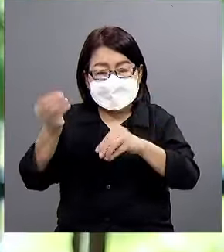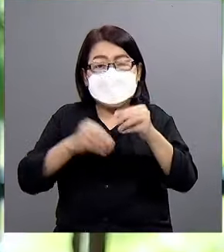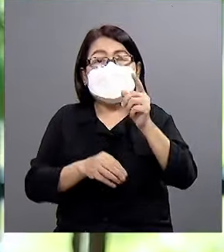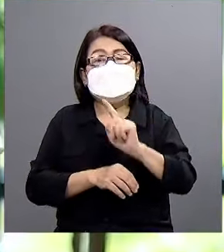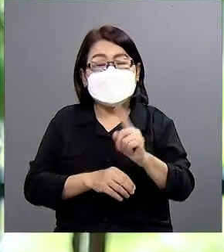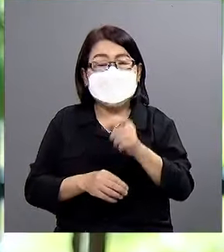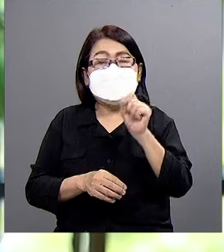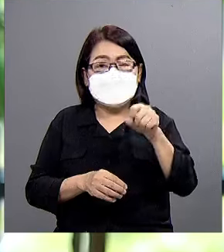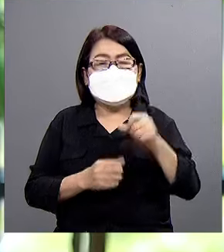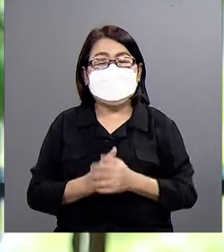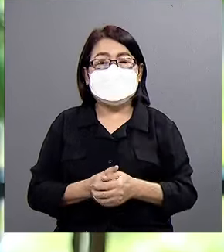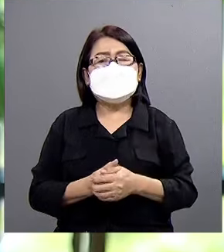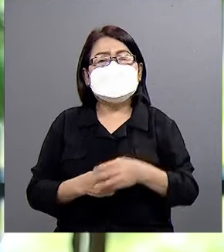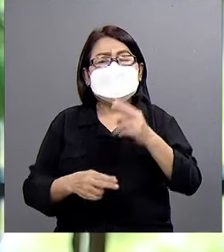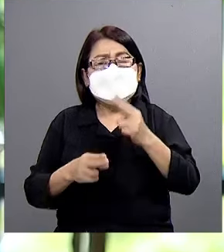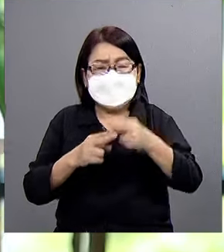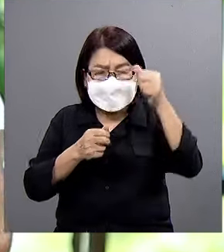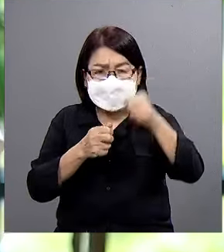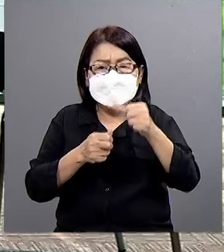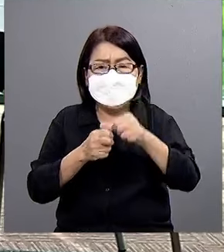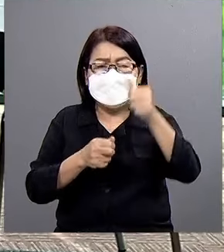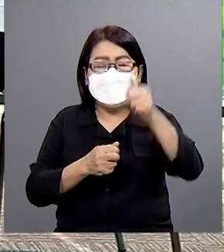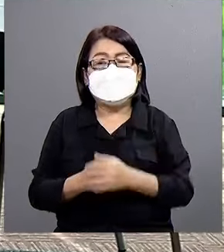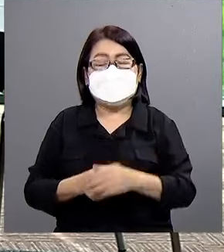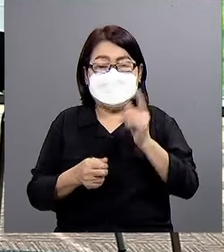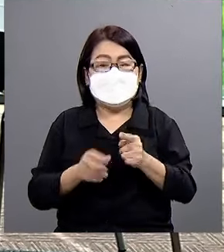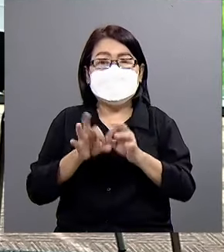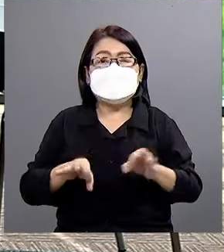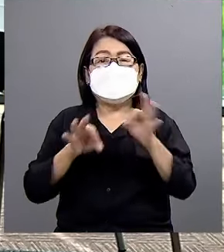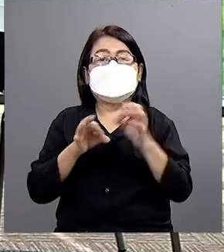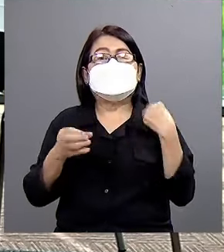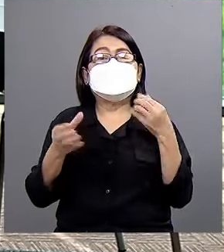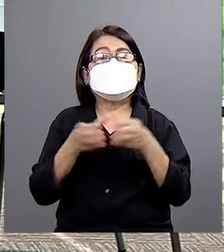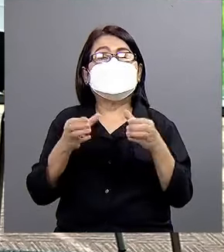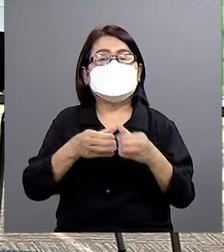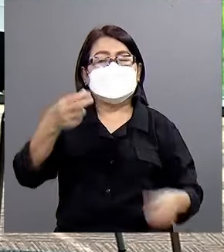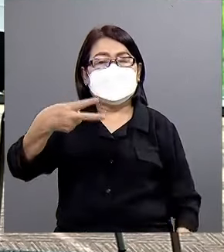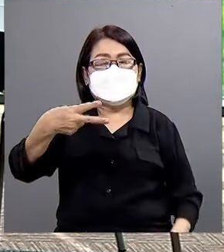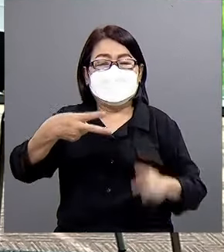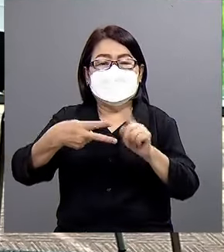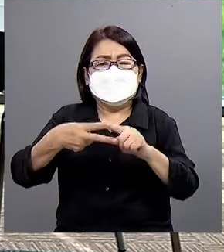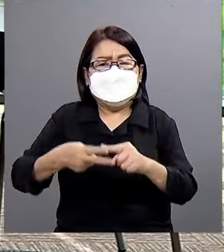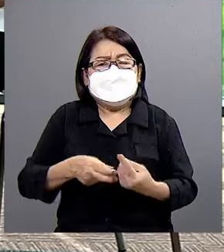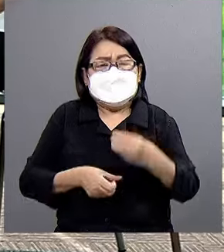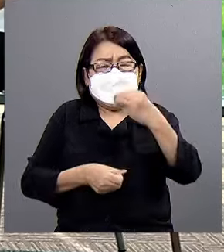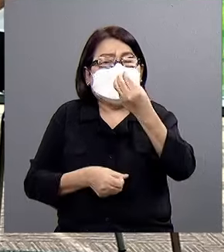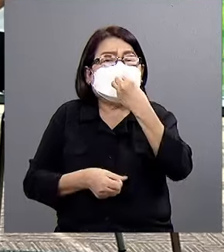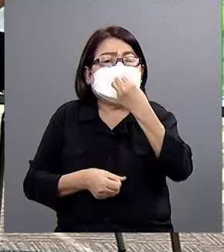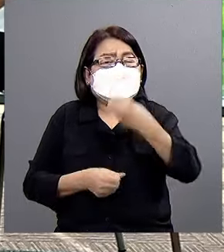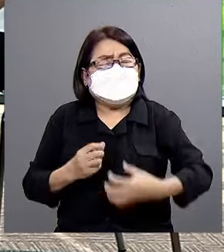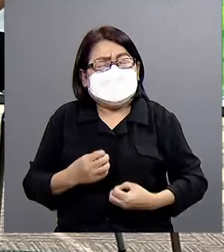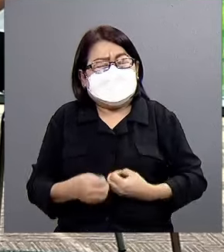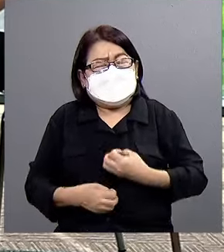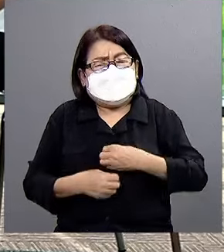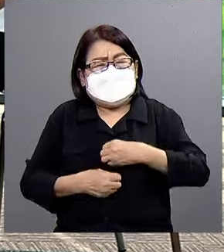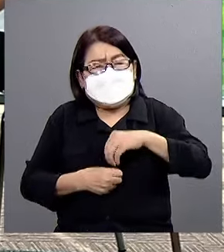เขาไว้ก็ได้ครับเพราะว่ายาหอมเนี่ยเราจะแบ่งหลักๆเลยใหญ่ๆเลย2กลุ่มกลุ่มหนึ่งก็คือจุกเสียดเกี่ยวกับเรื่องอาหารอีกอย่างนึงก็คือเรื่องเกี่ยวกับ